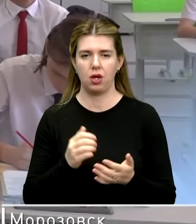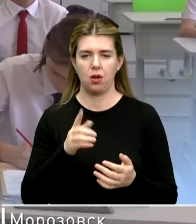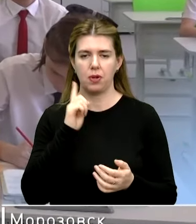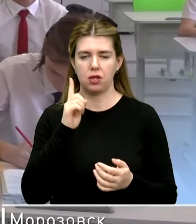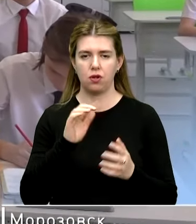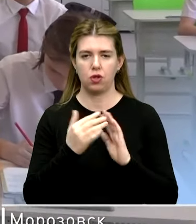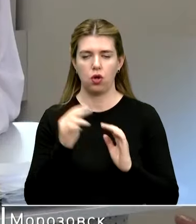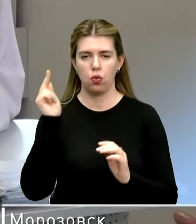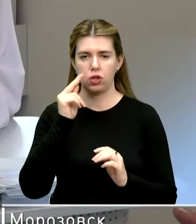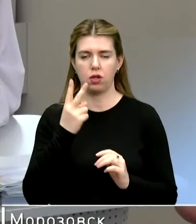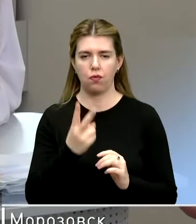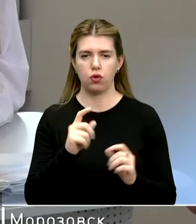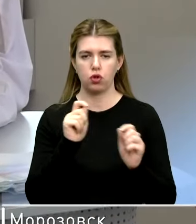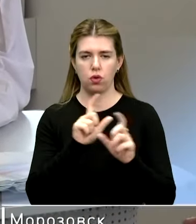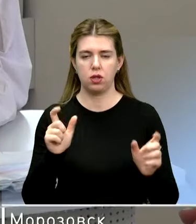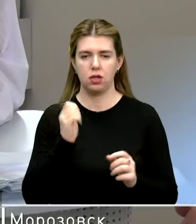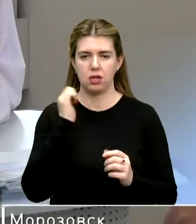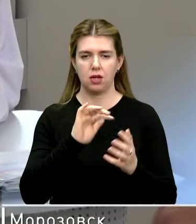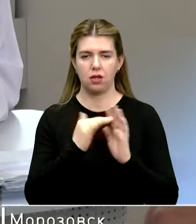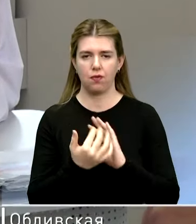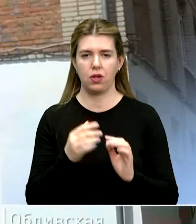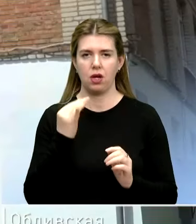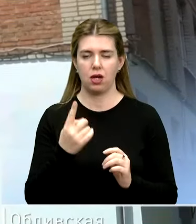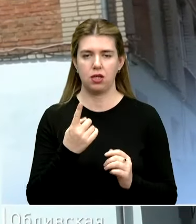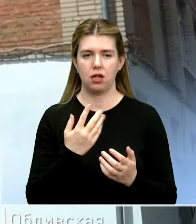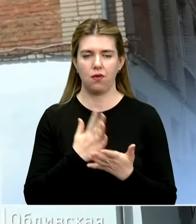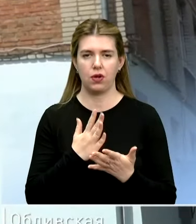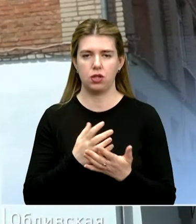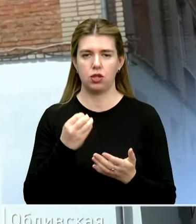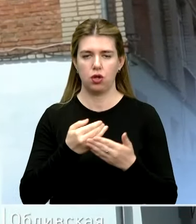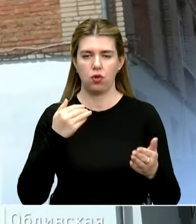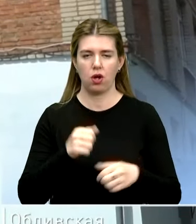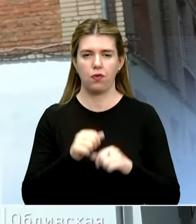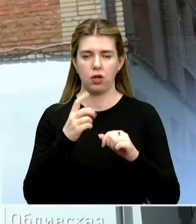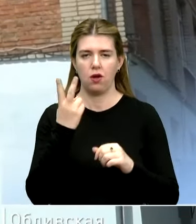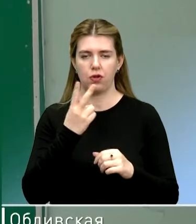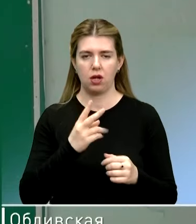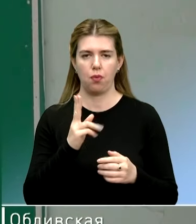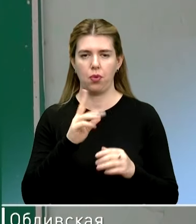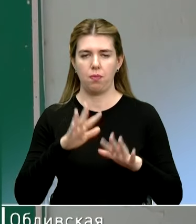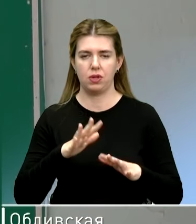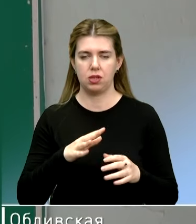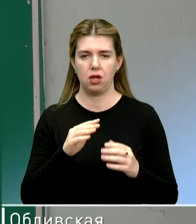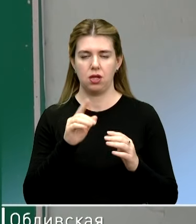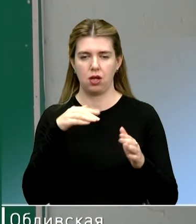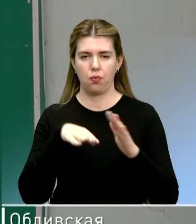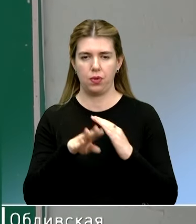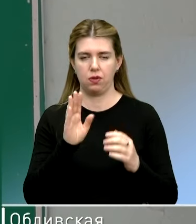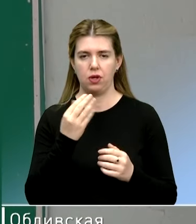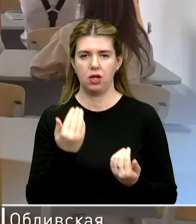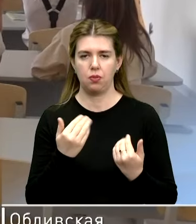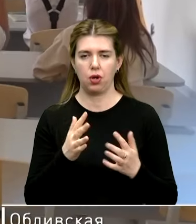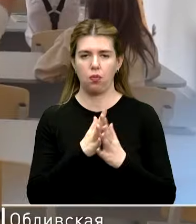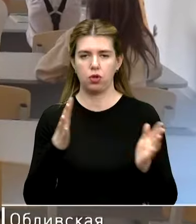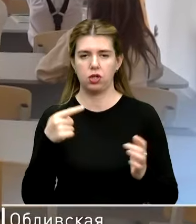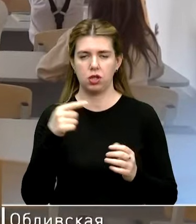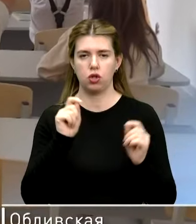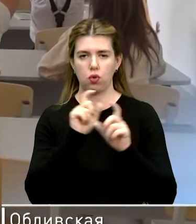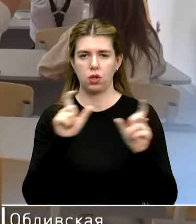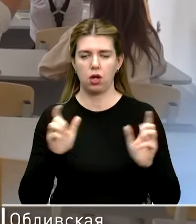юные хуторяне учились в двух школах старой станицы. Одна из них еще дореволюционная, а вторая располагалась в подсобных помещениях. Теперь больше